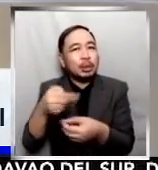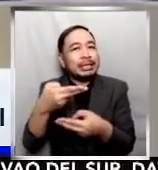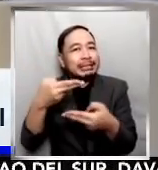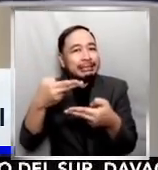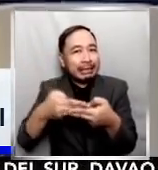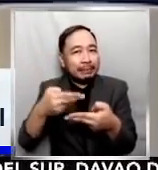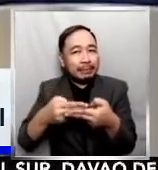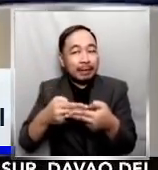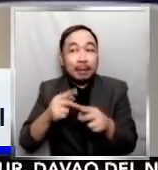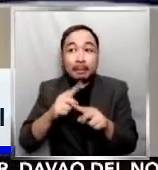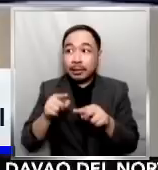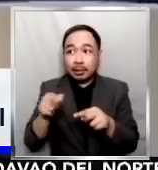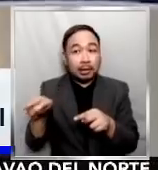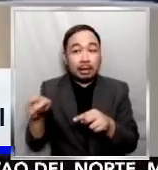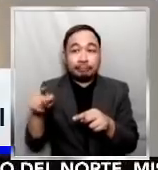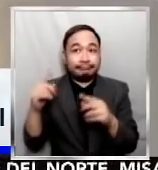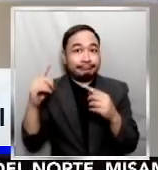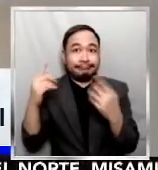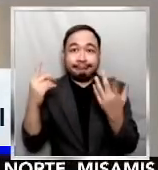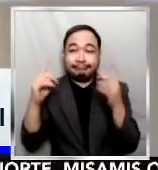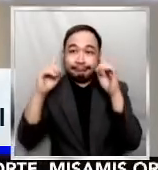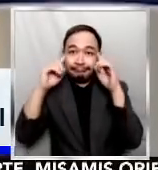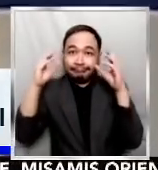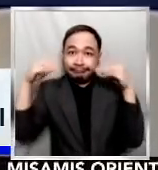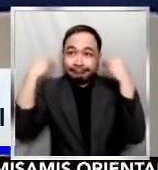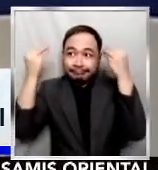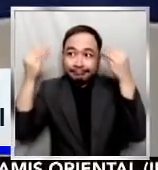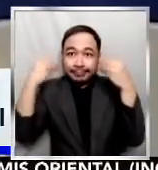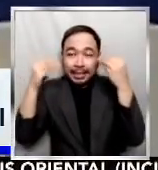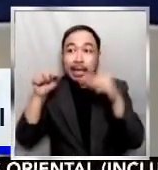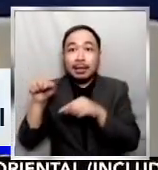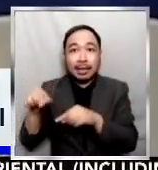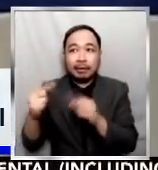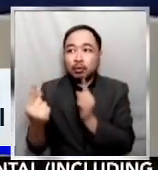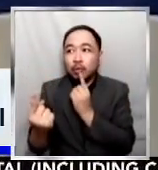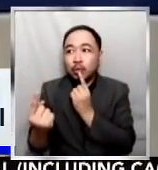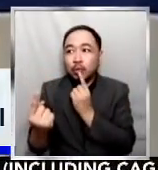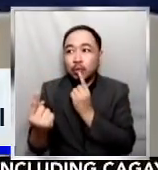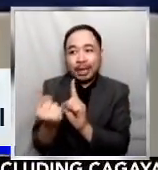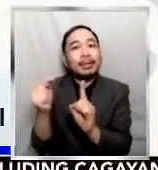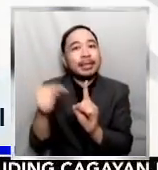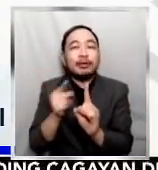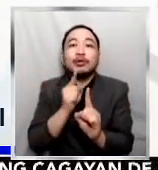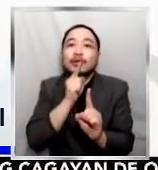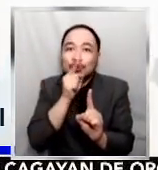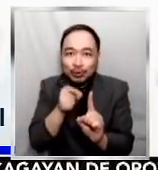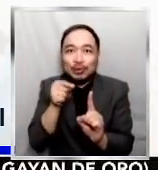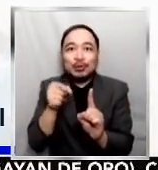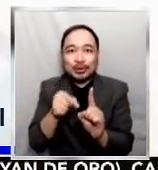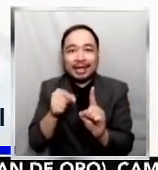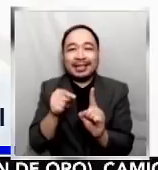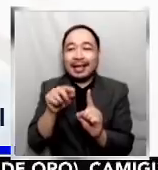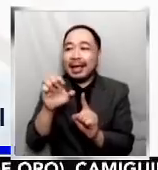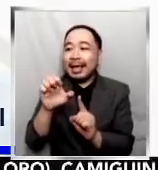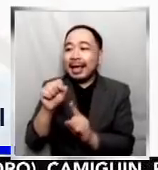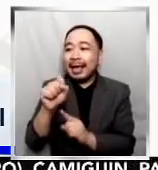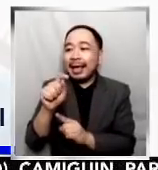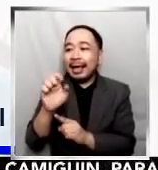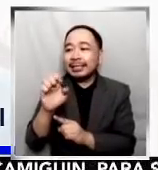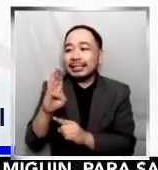niya sa entrapment operation, ang totoong Dayrila Esteban na isang lisensyadong nurse. Ako po si Dayrila